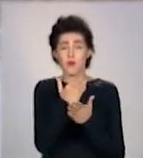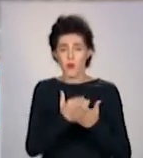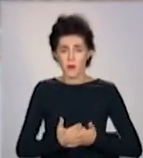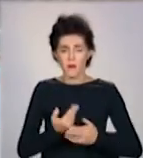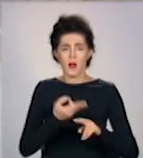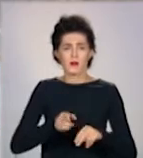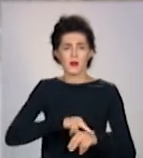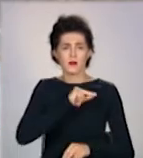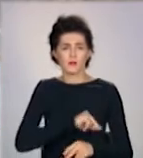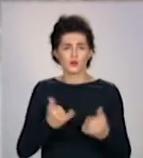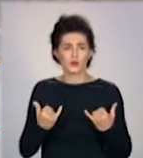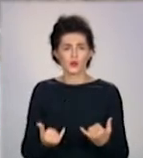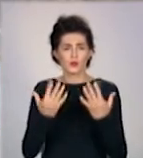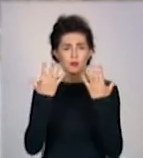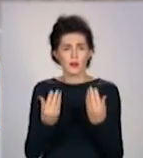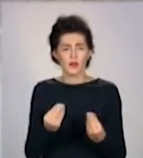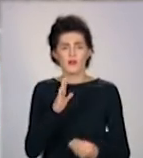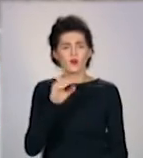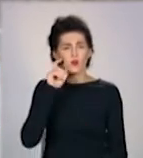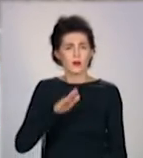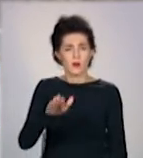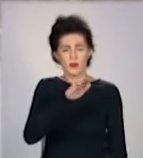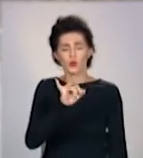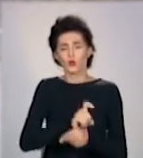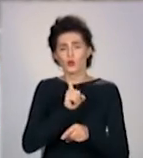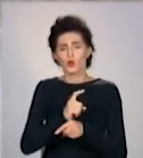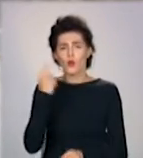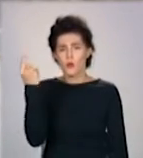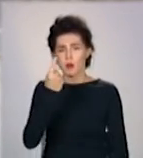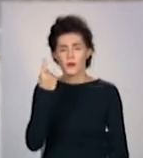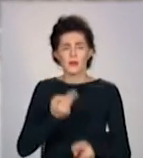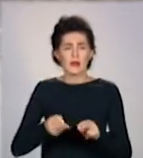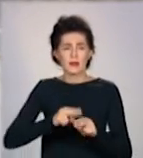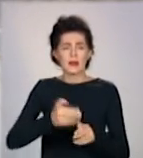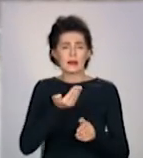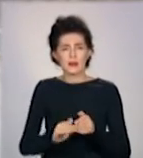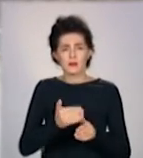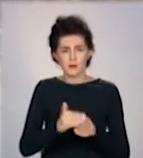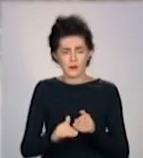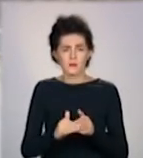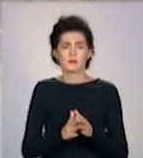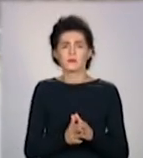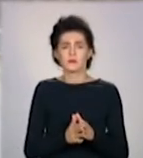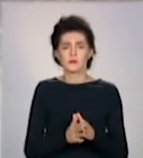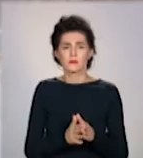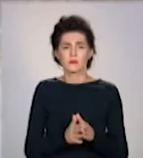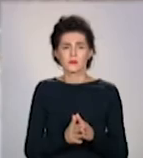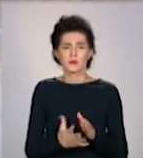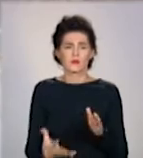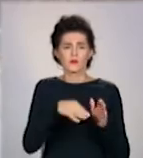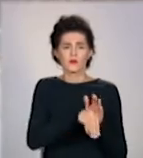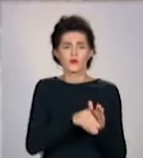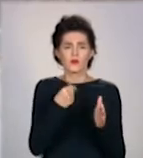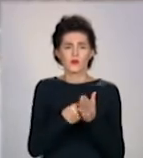работает на сегодняшний день в Украине и в Донецкой области, это кредит за счет